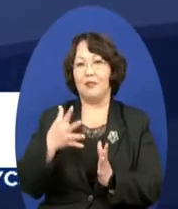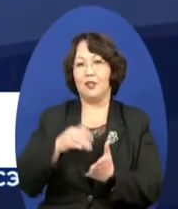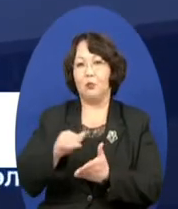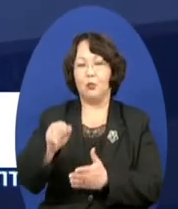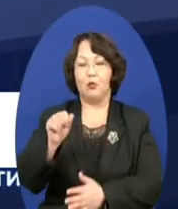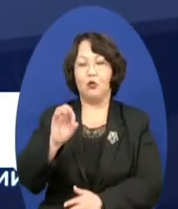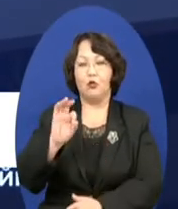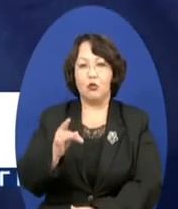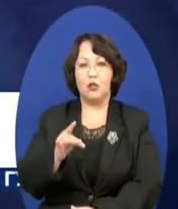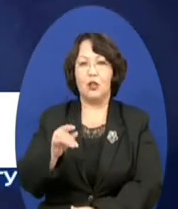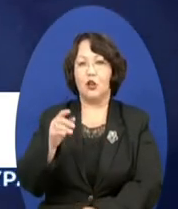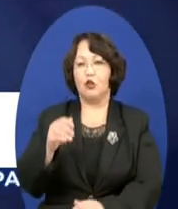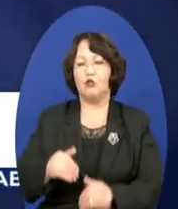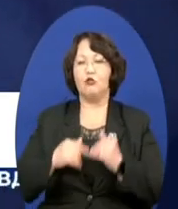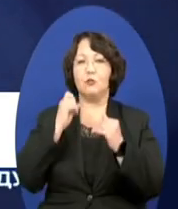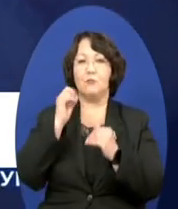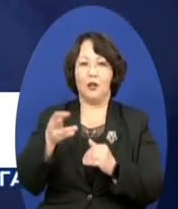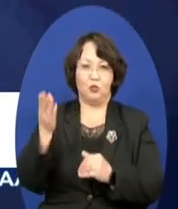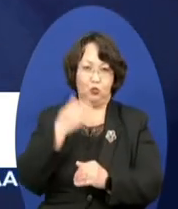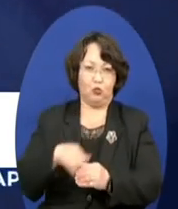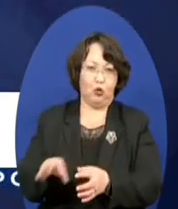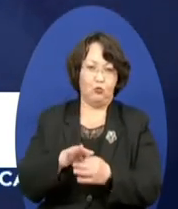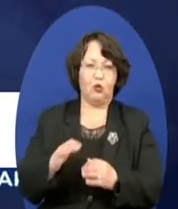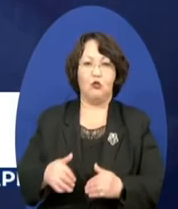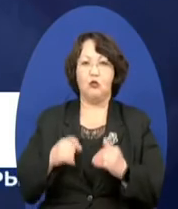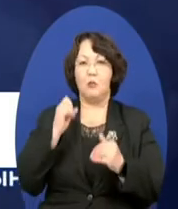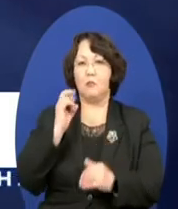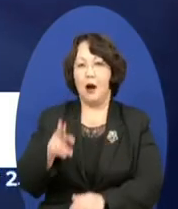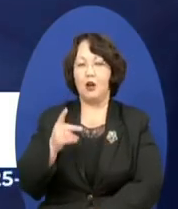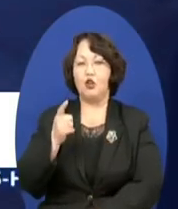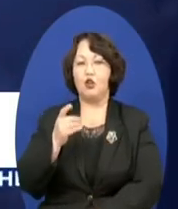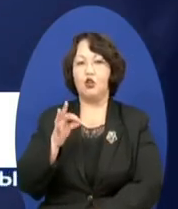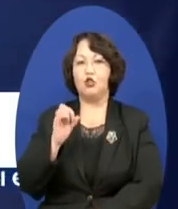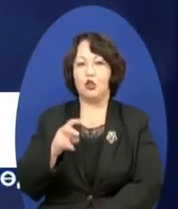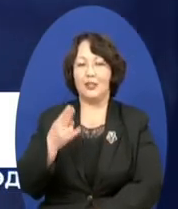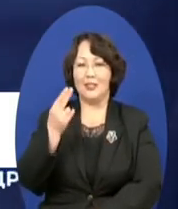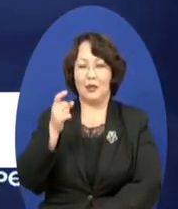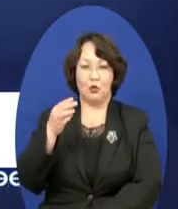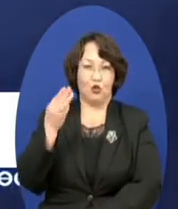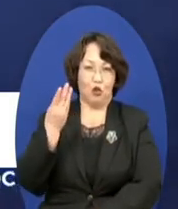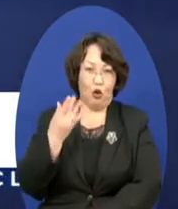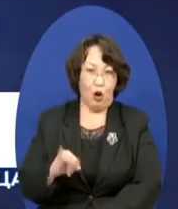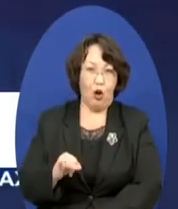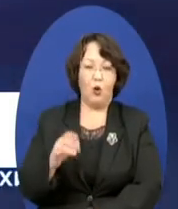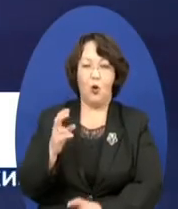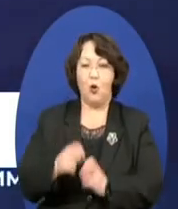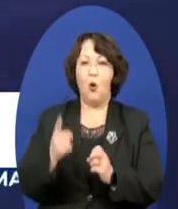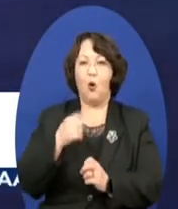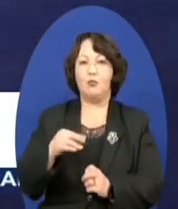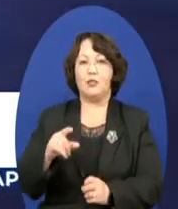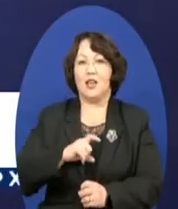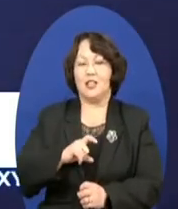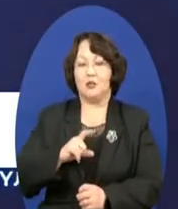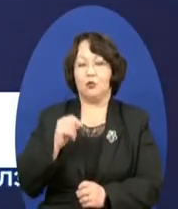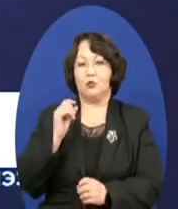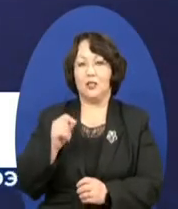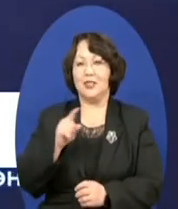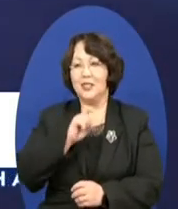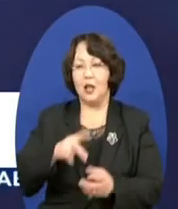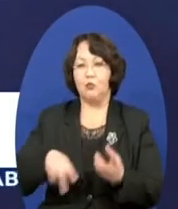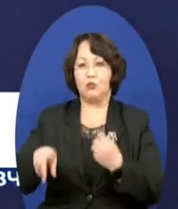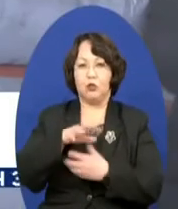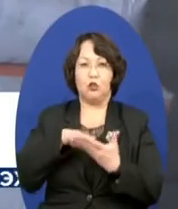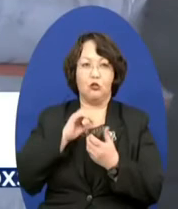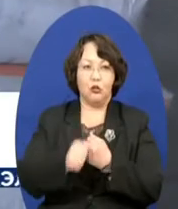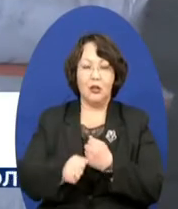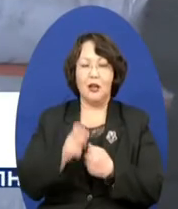зээлүүр Хөгжлийн банкнд хамаарльтай. Иймээс Хөгжлийн банк хөтлийн цемч хувьцаат компани хувьцаа эзэмшигч болж зээлийн иргэн төлөлтийг тус